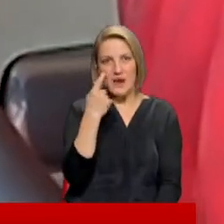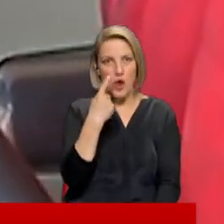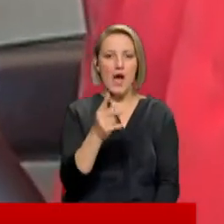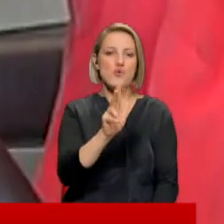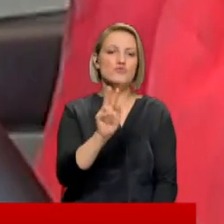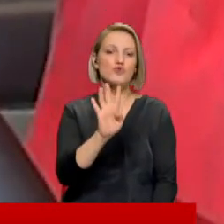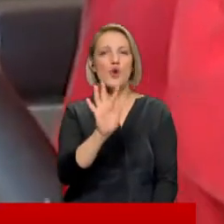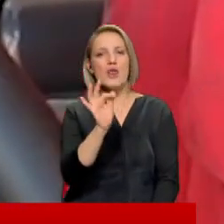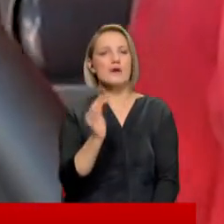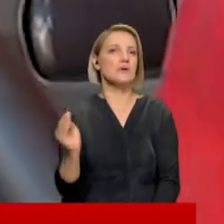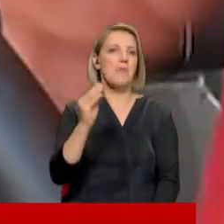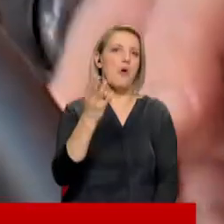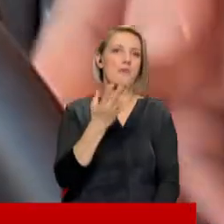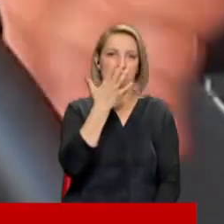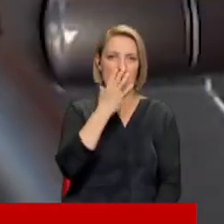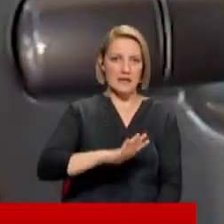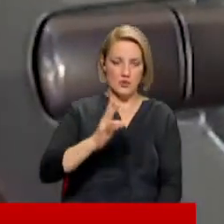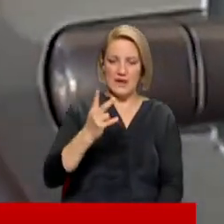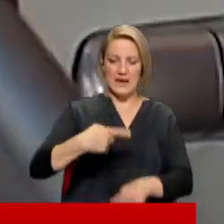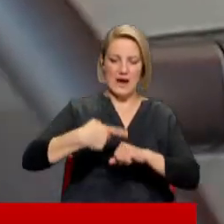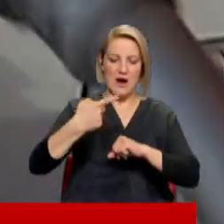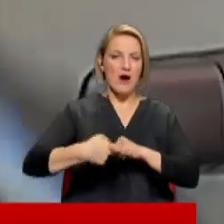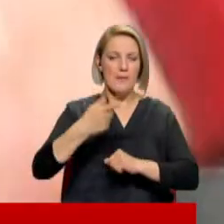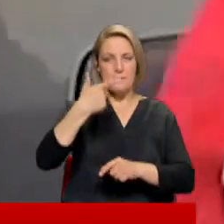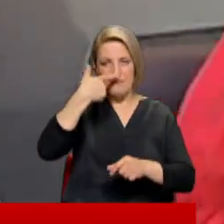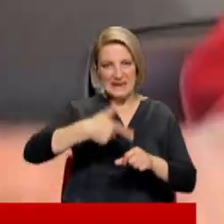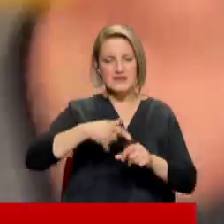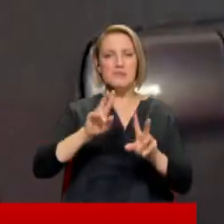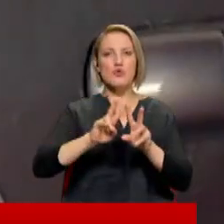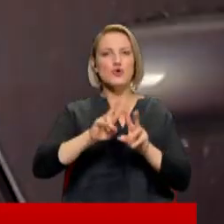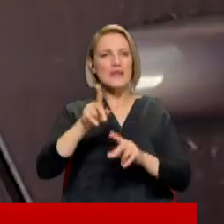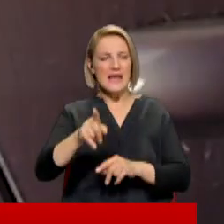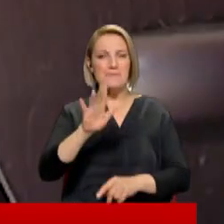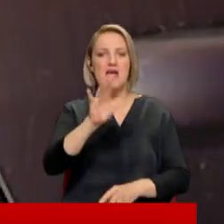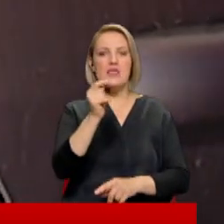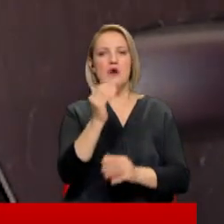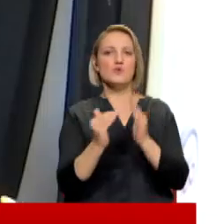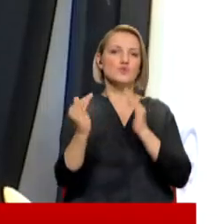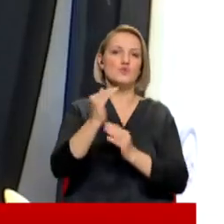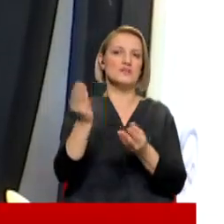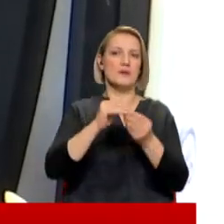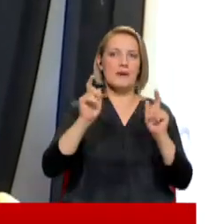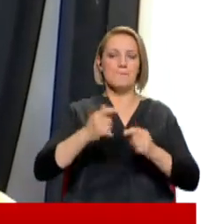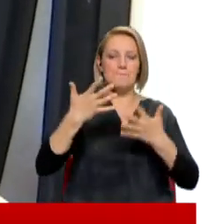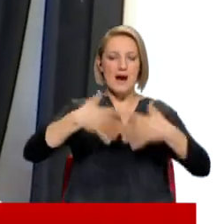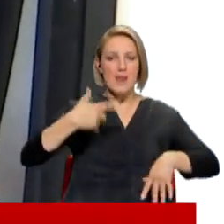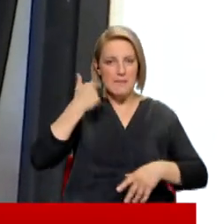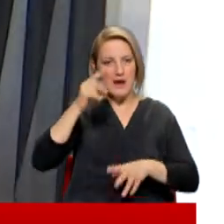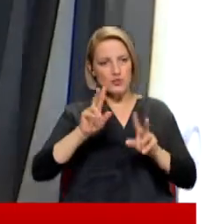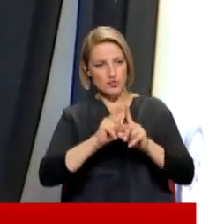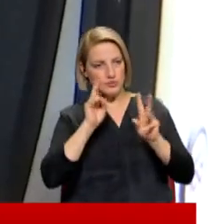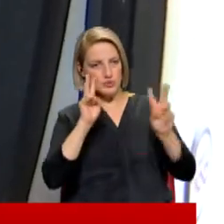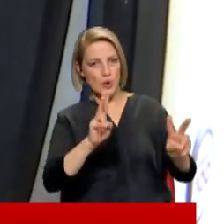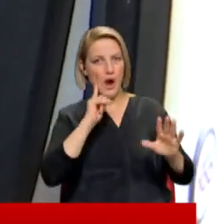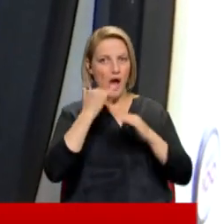artması bekleniyor. Yani 2 haftalık süreçte benzine de motorine de 5 liranın üstünde zam yapılmış olacak. Maliye Bakanımız durumu görüyordur